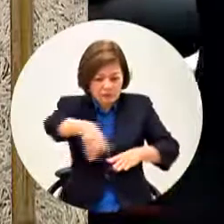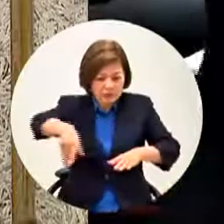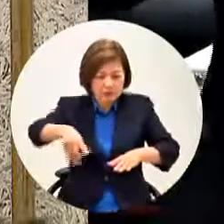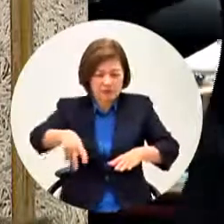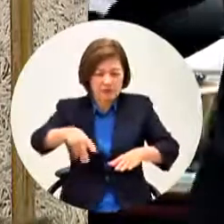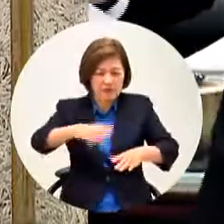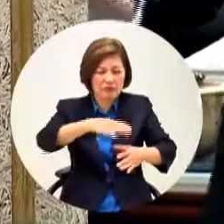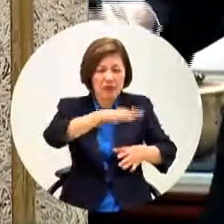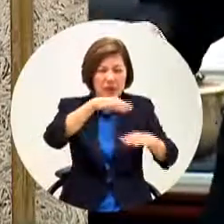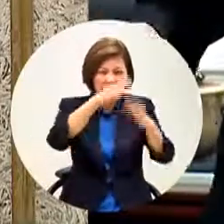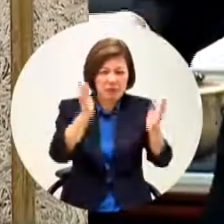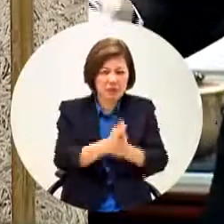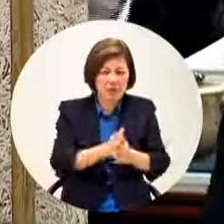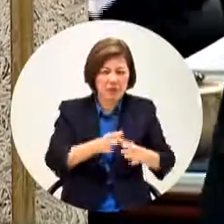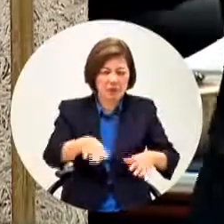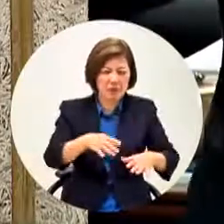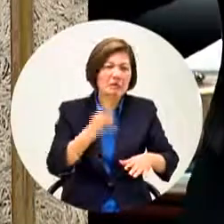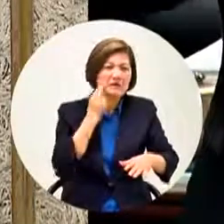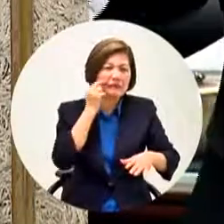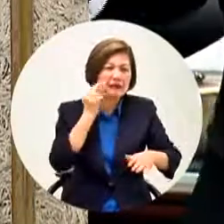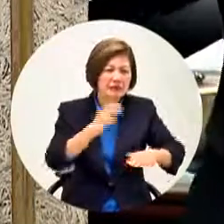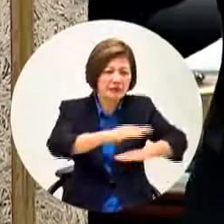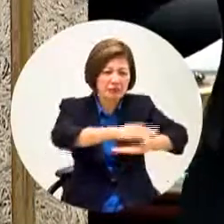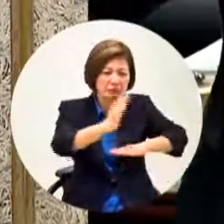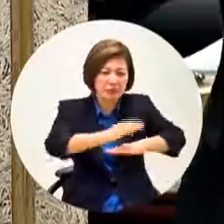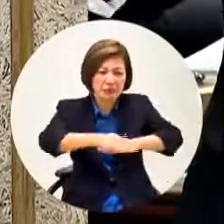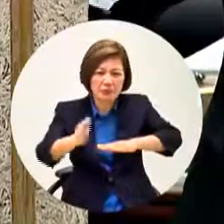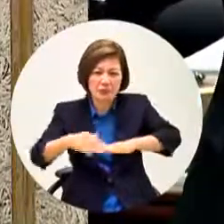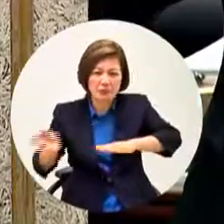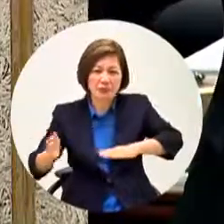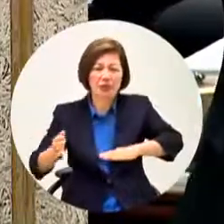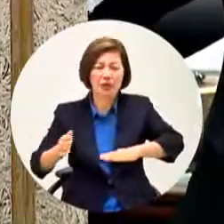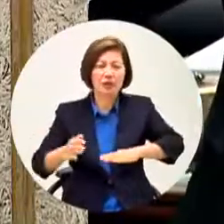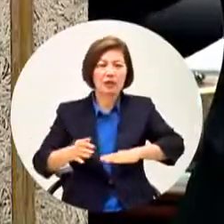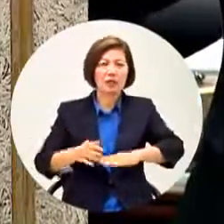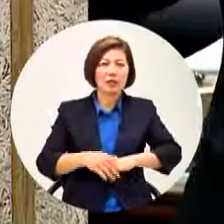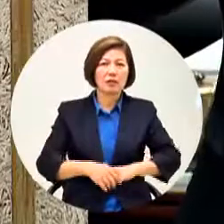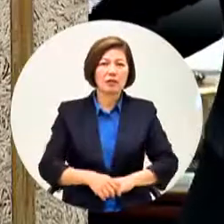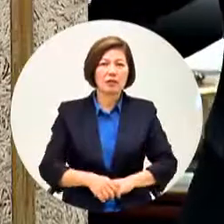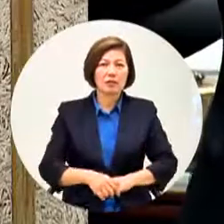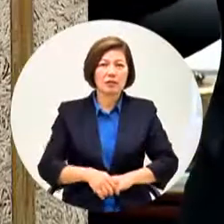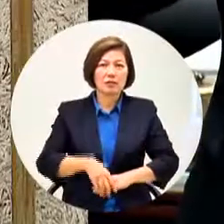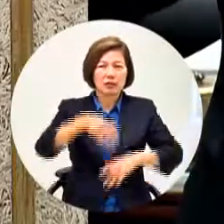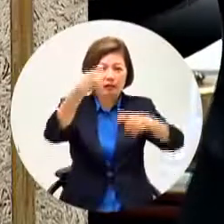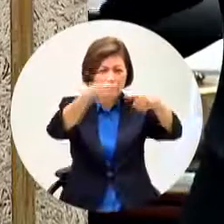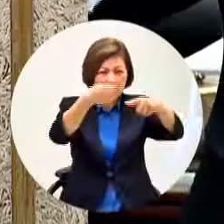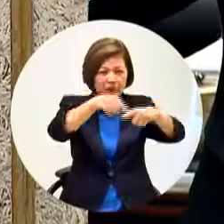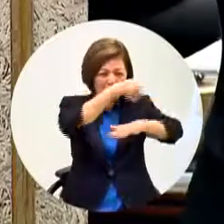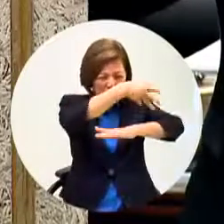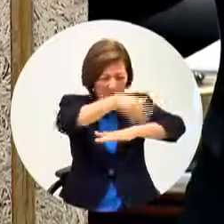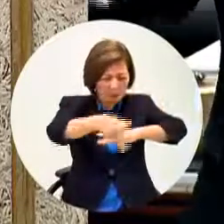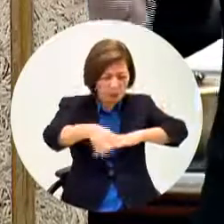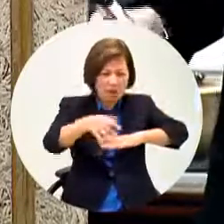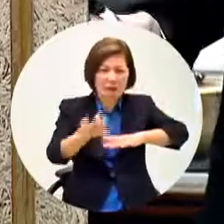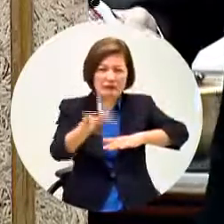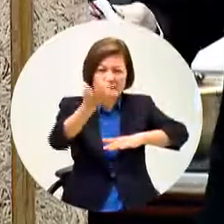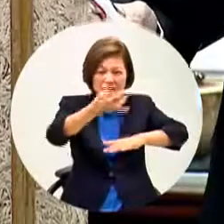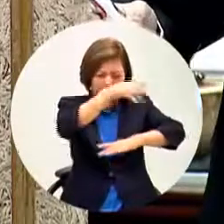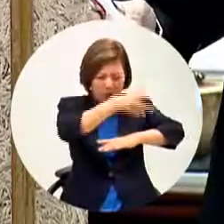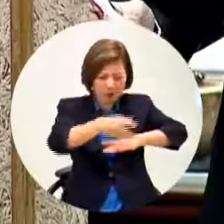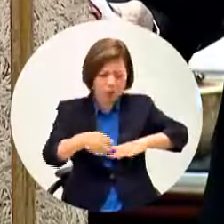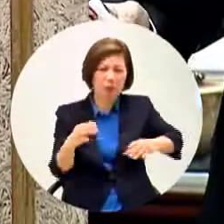挂拢掀起来，因为你水沟仔挂是毋啦，水树叶啊流来，甲草啊规个塌